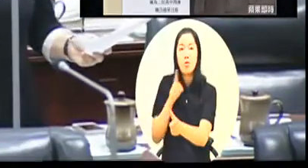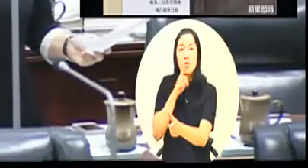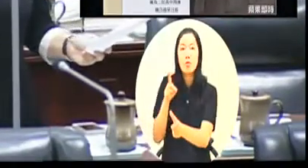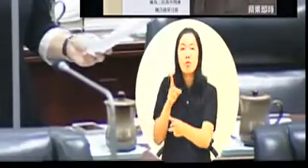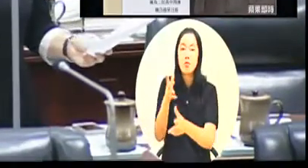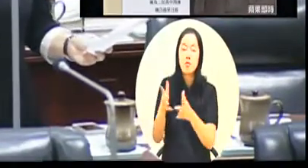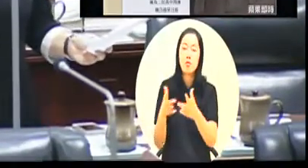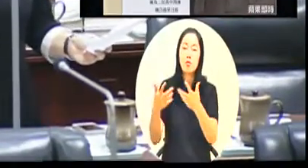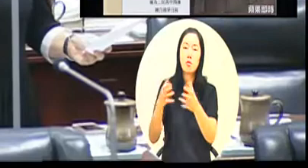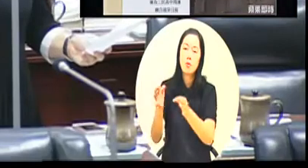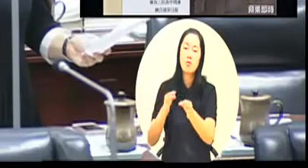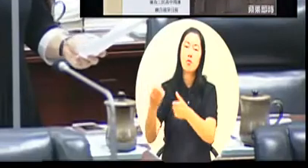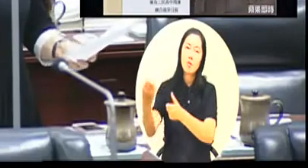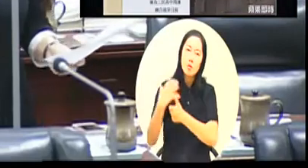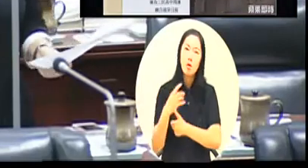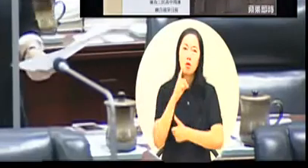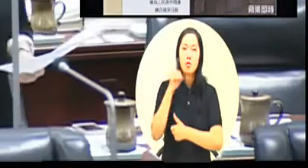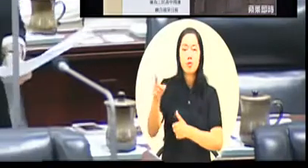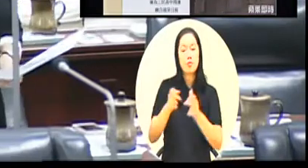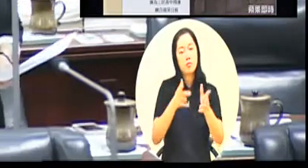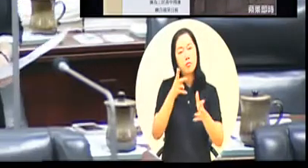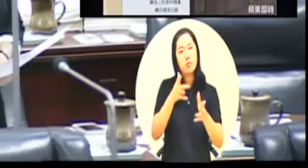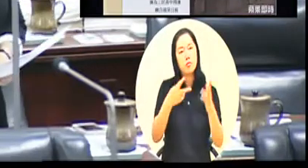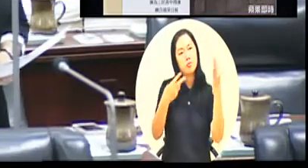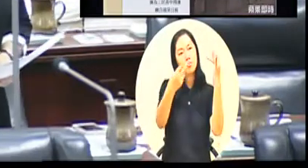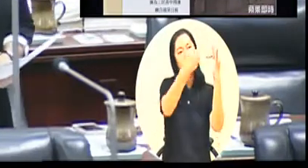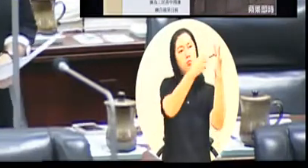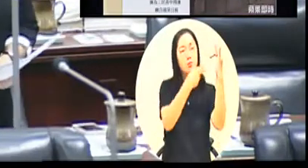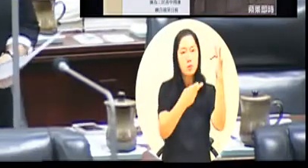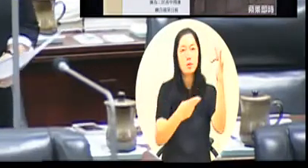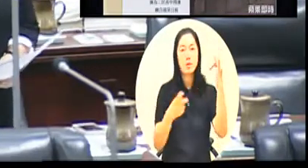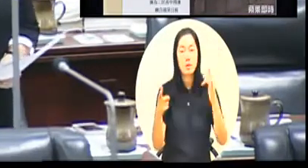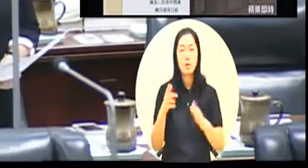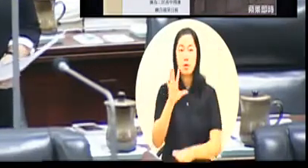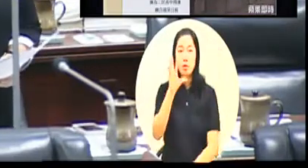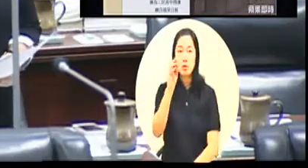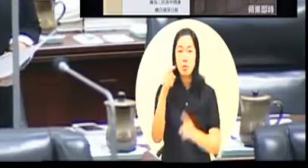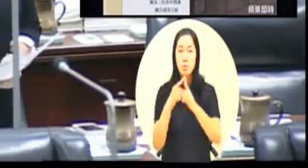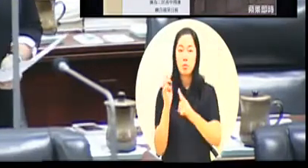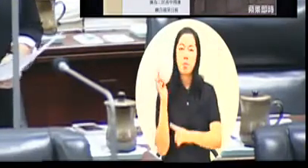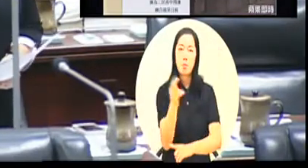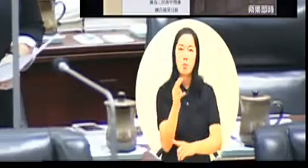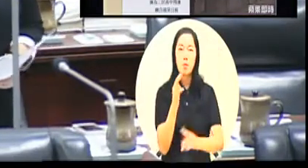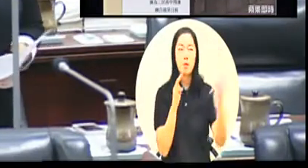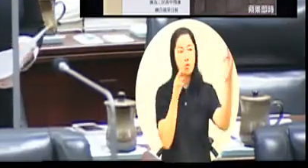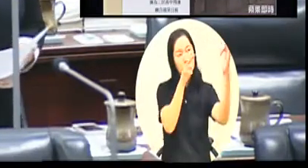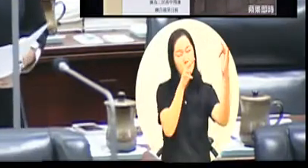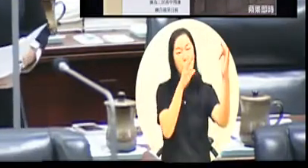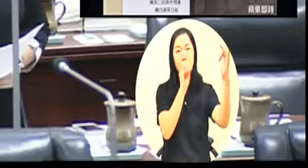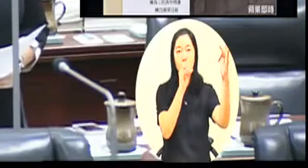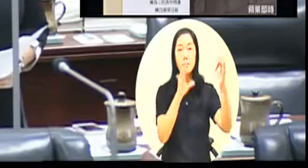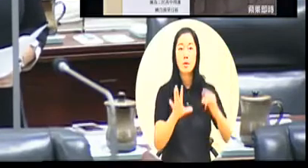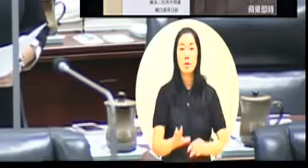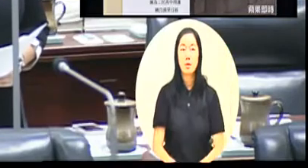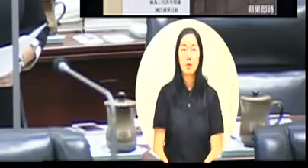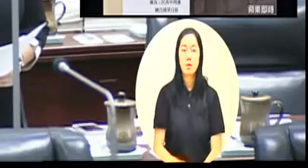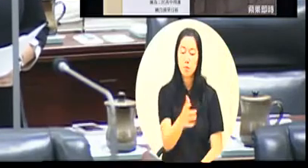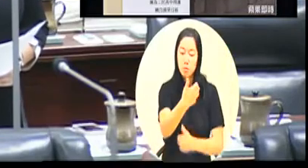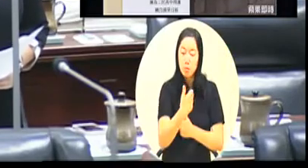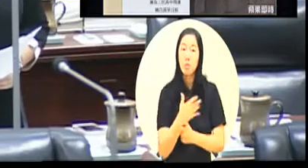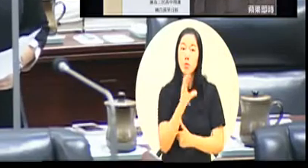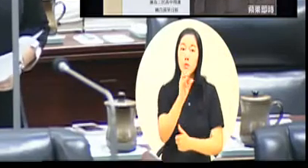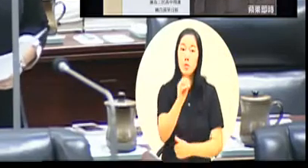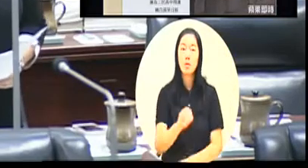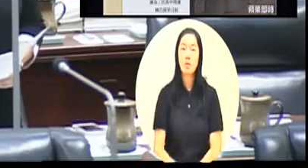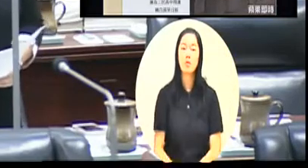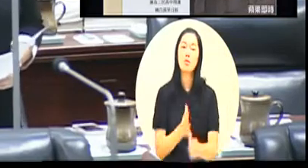是这样子剪，那就是有没有人去监督呢？有没有在剪之前他你要问这个厂商你要怎么剪啊，要